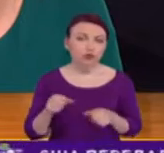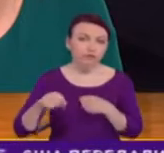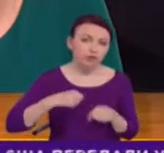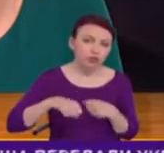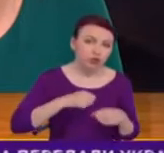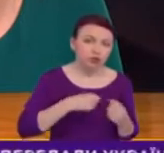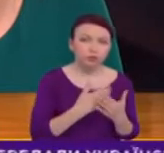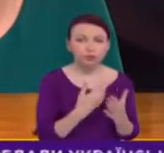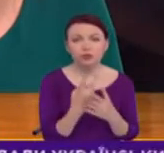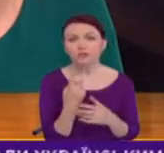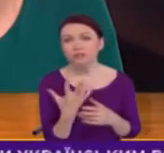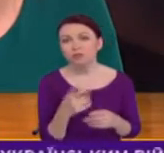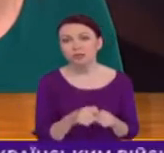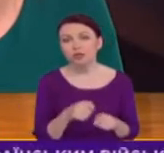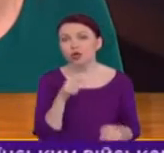близько 25 кілометрів